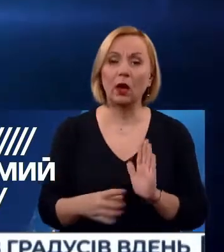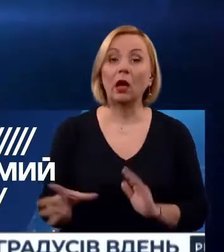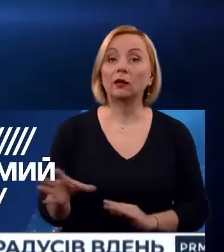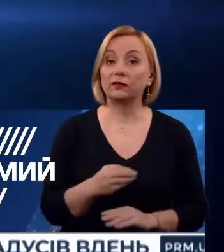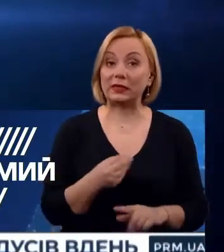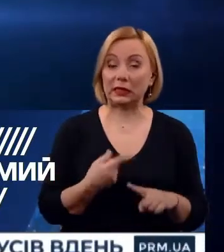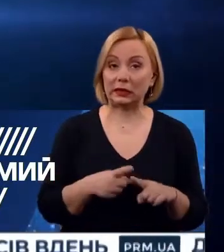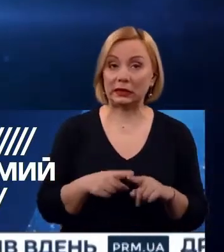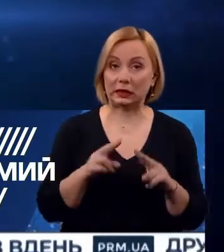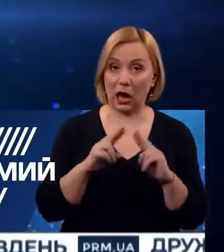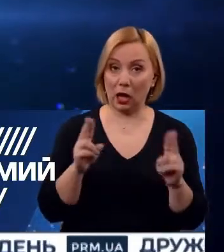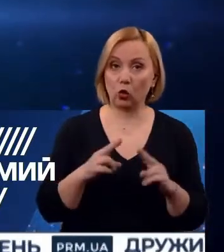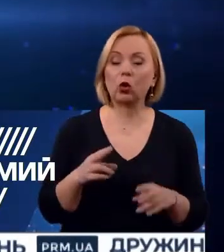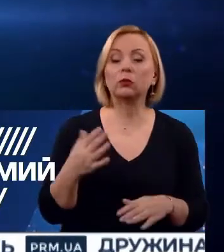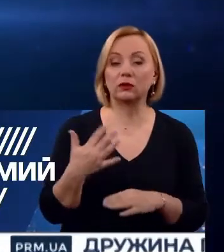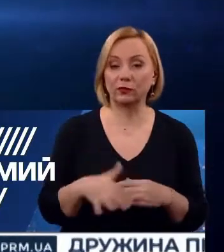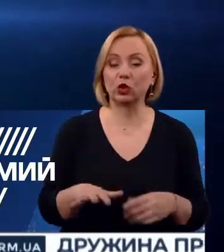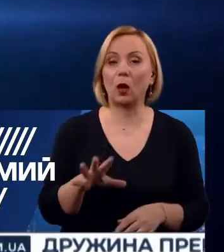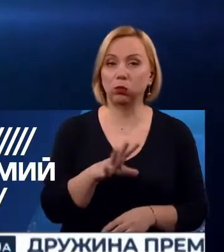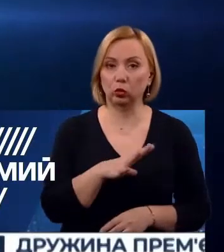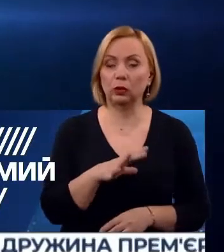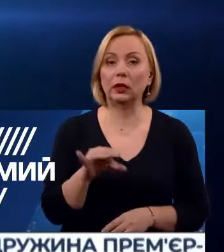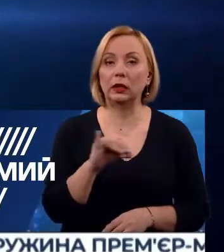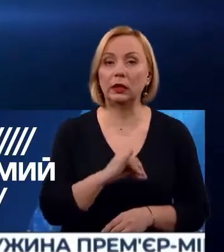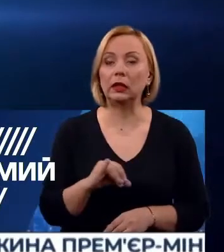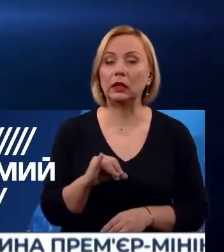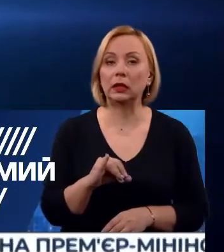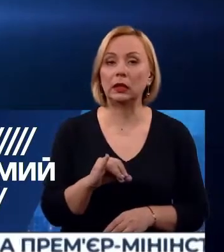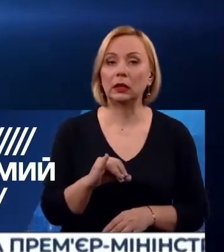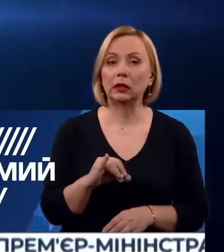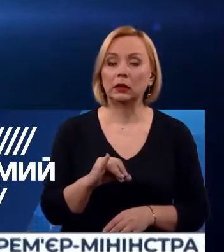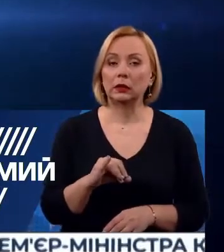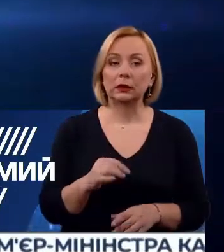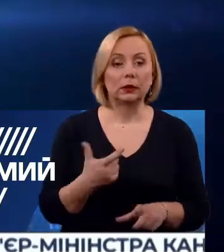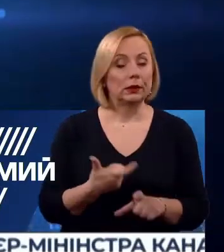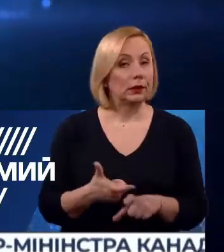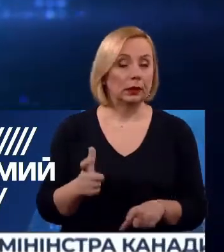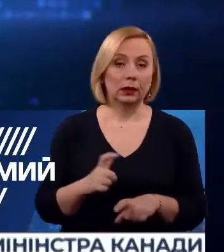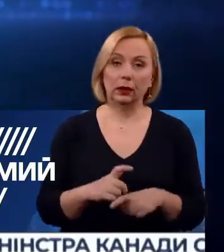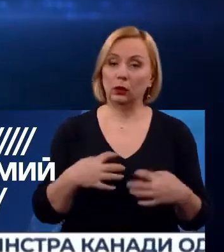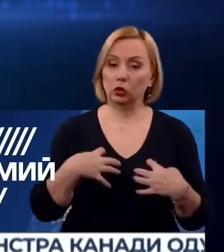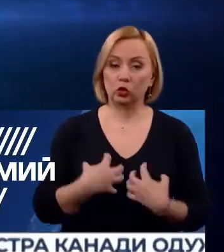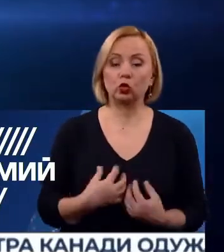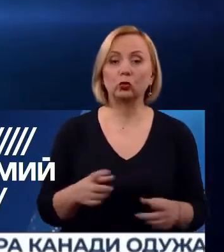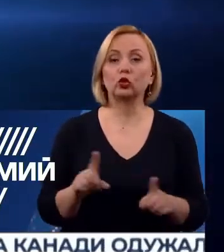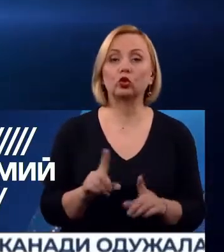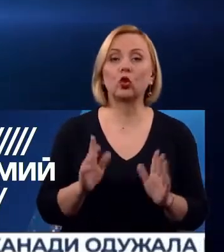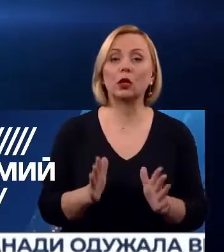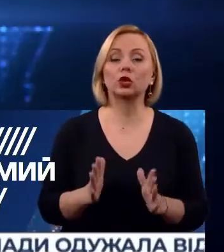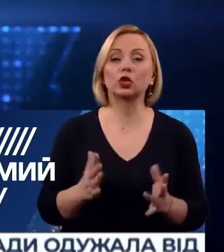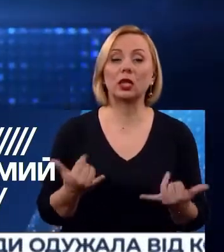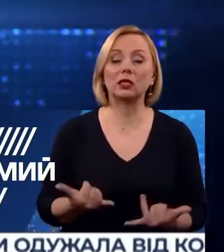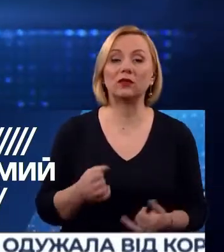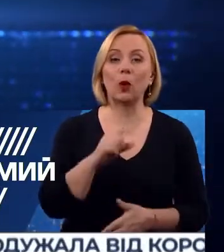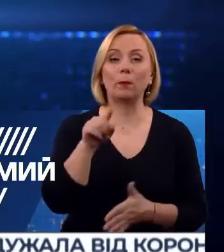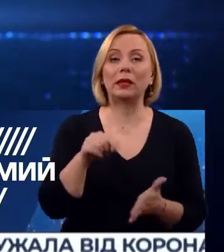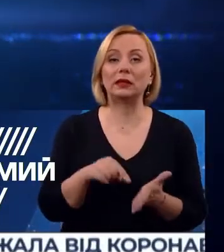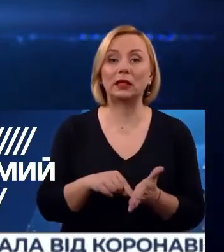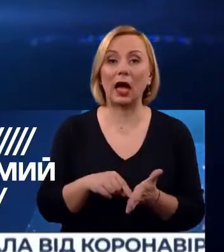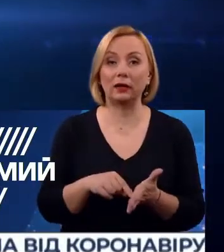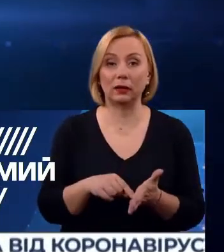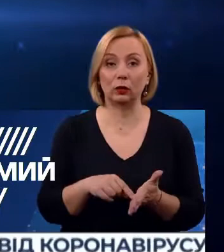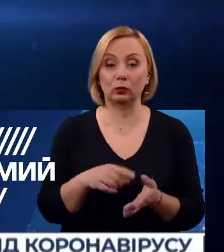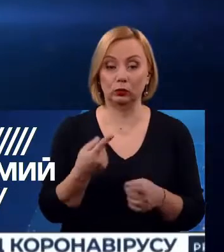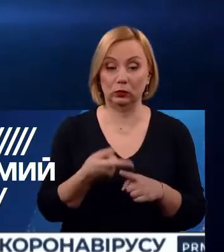вони там вже були, і дуже сумно, що лише сьогодні піднімається питання доступності цих